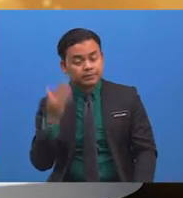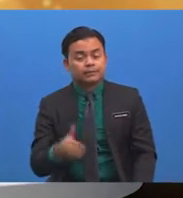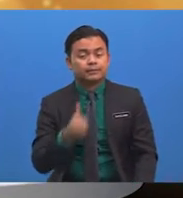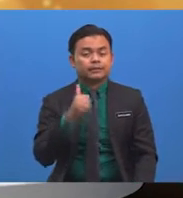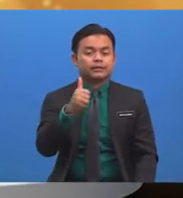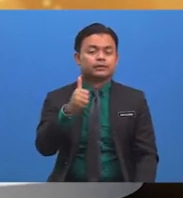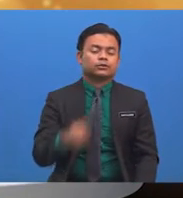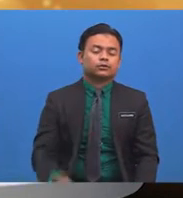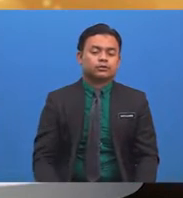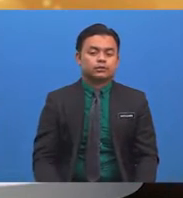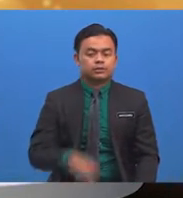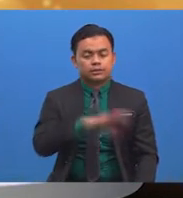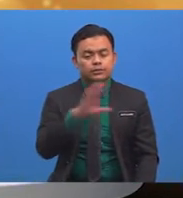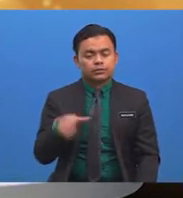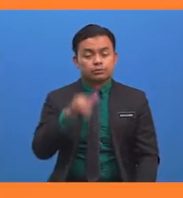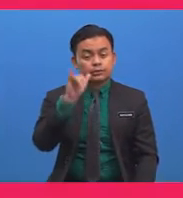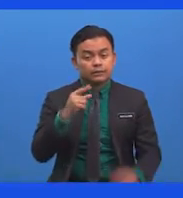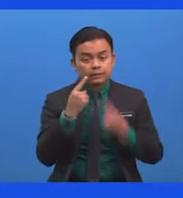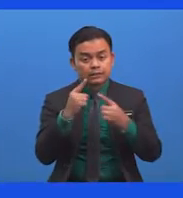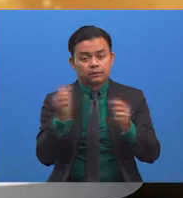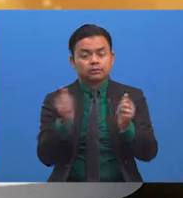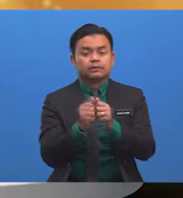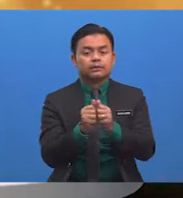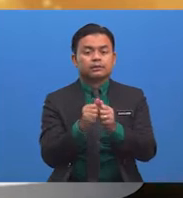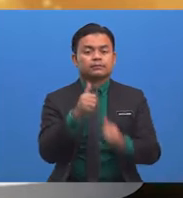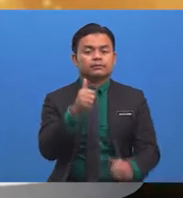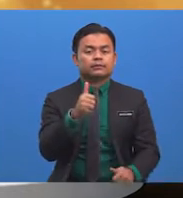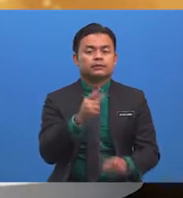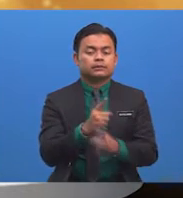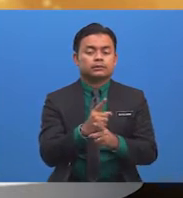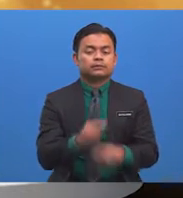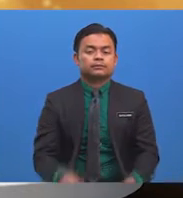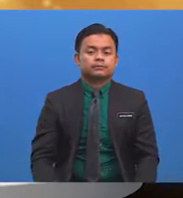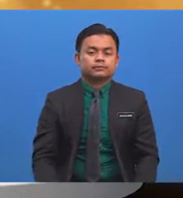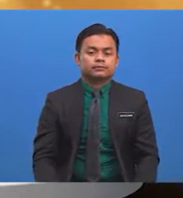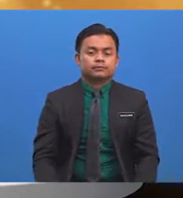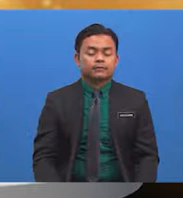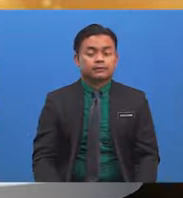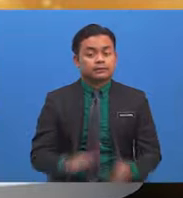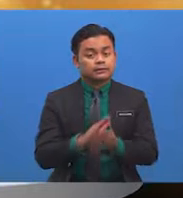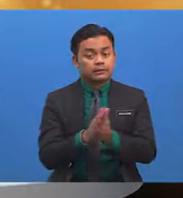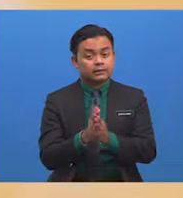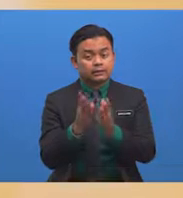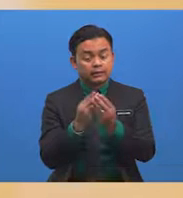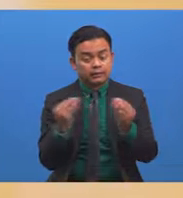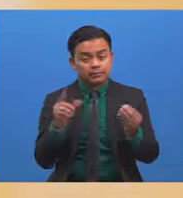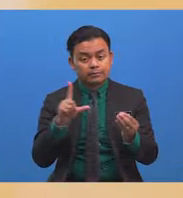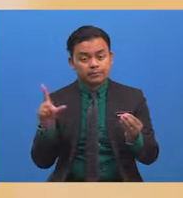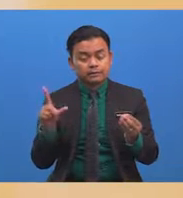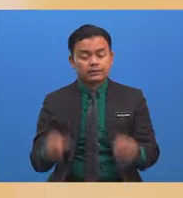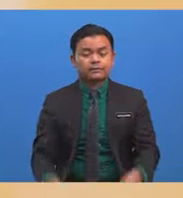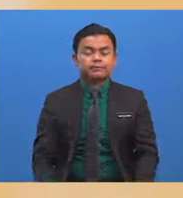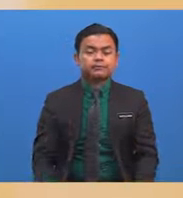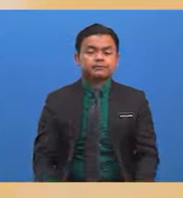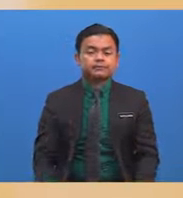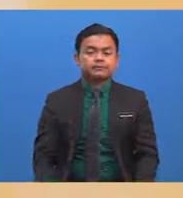Bagus bagi siapa yang menjawab dengan betul. Okey, maka selesailah sudah kita